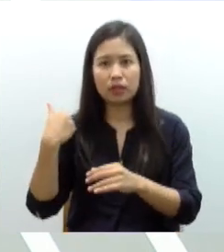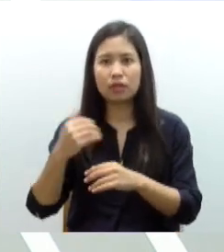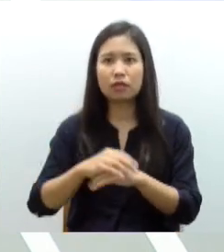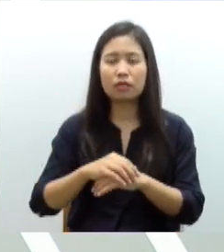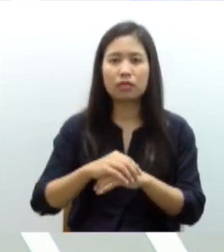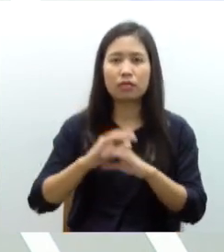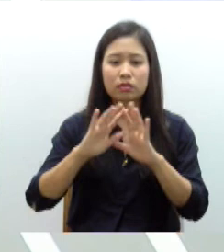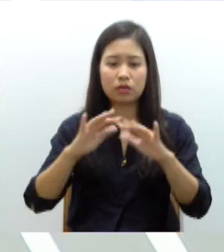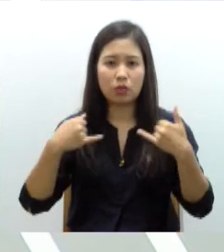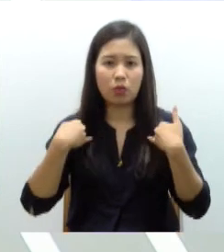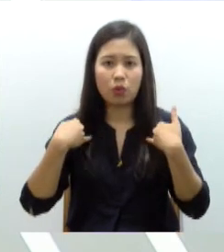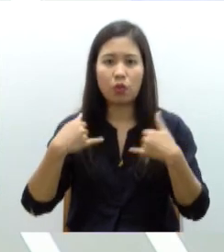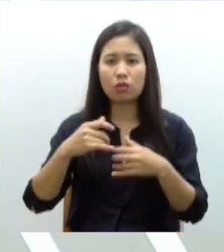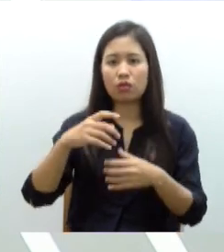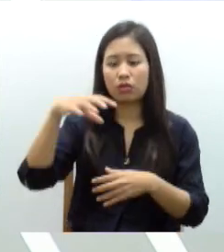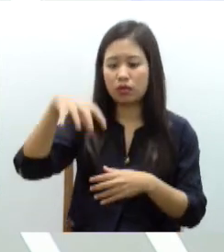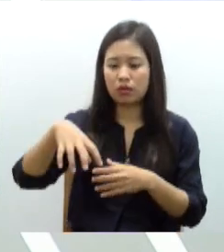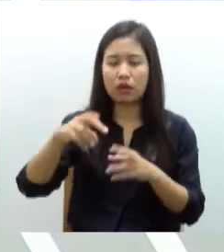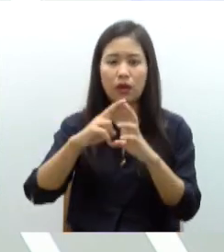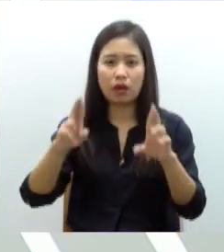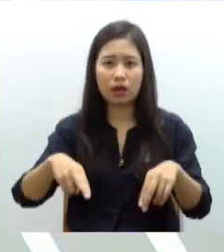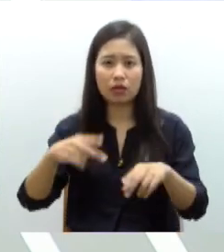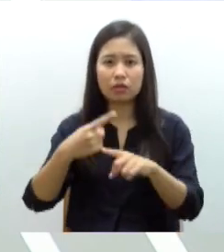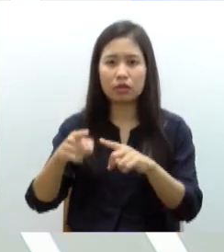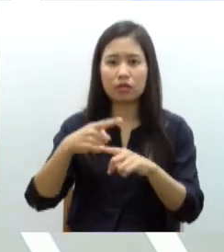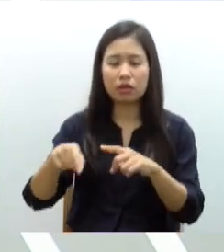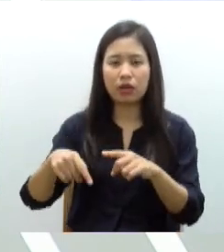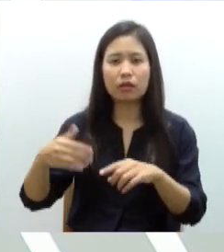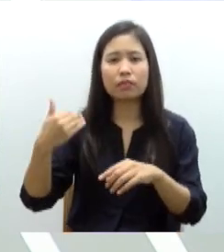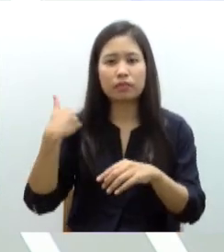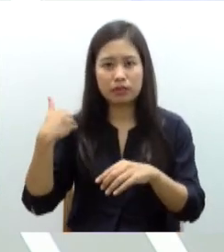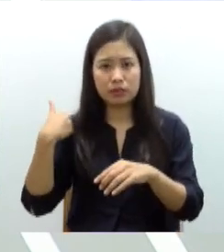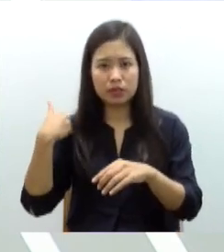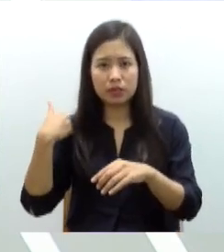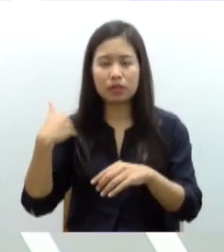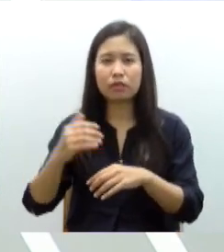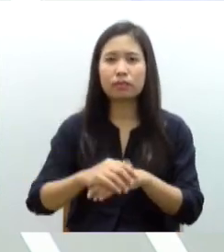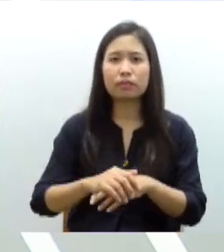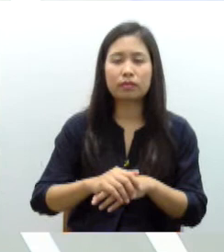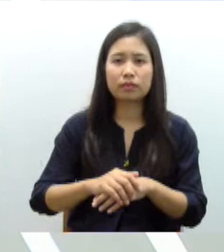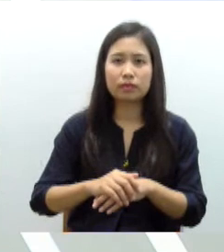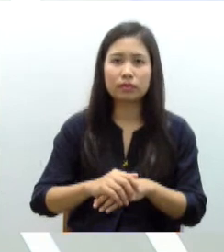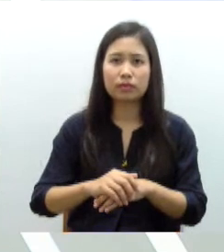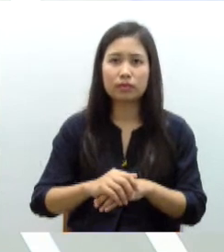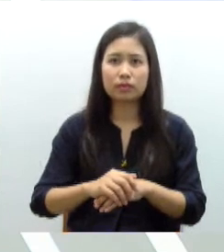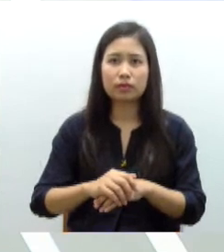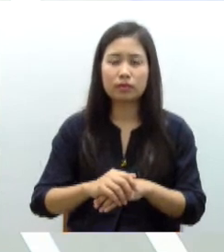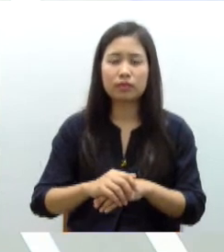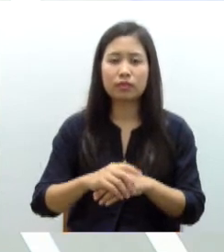เป็นผู้เจ้าของสินค้านั้นเพื่อมาขายในเนี้ยอันนี้ถ้าทำนะครับนะแต่เดิมประกาศน้